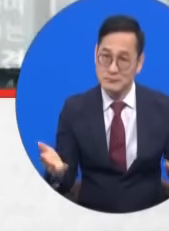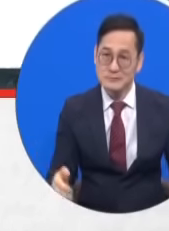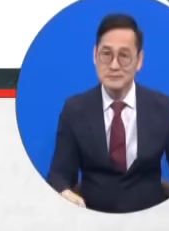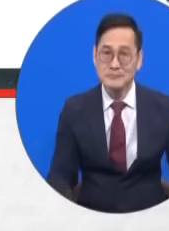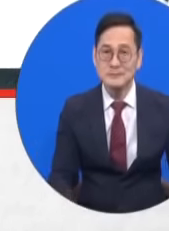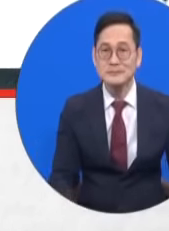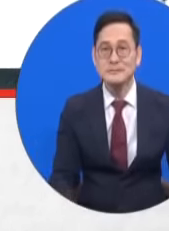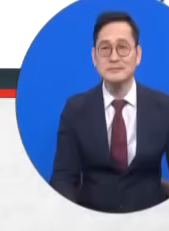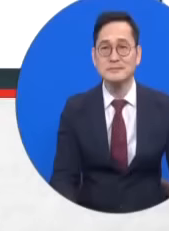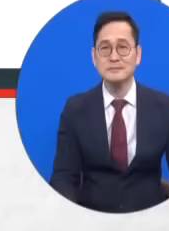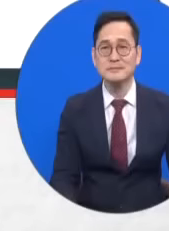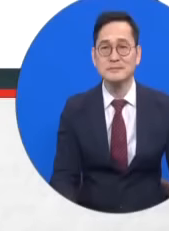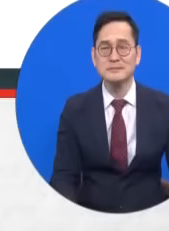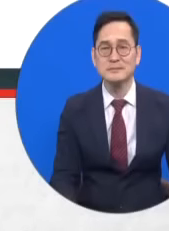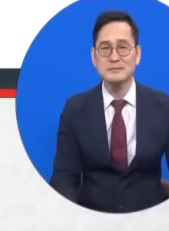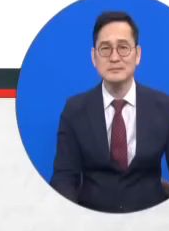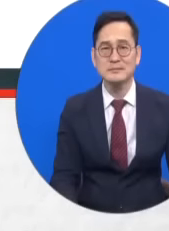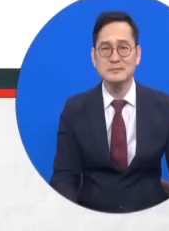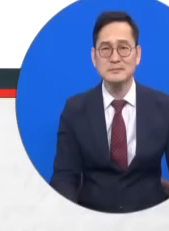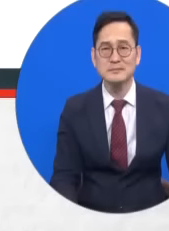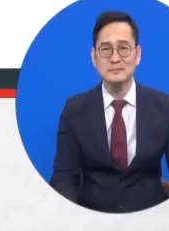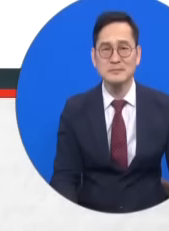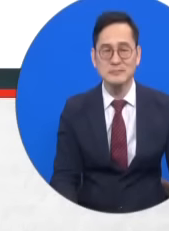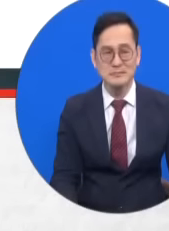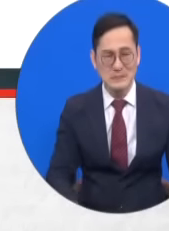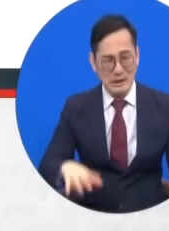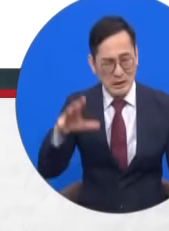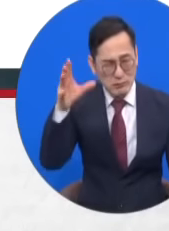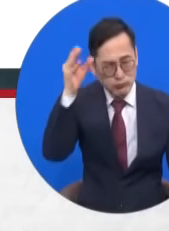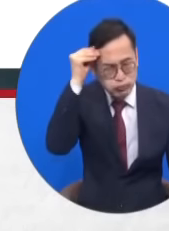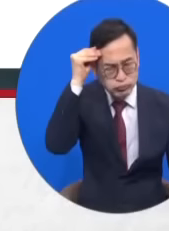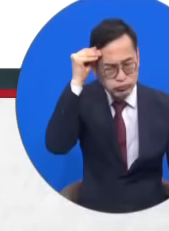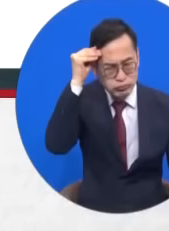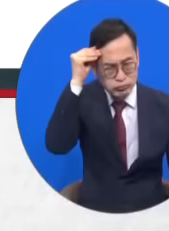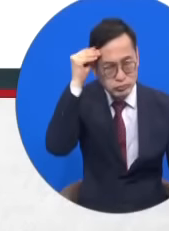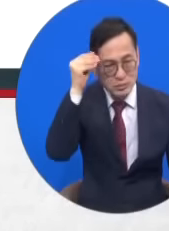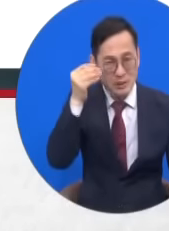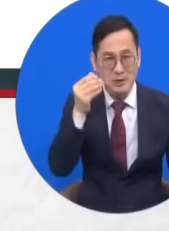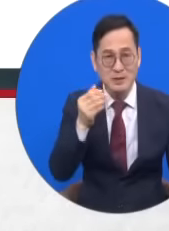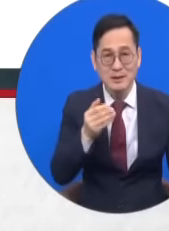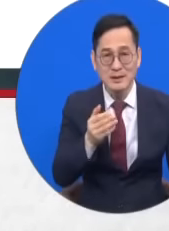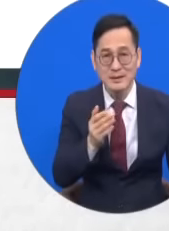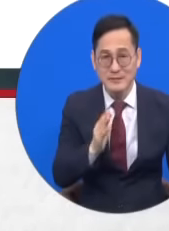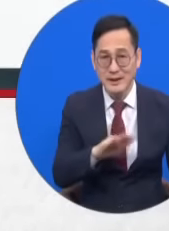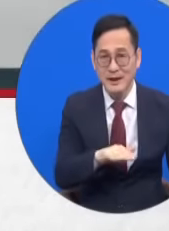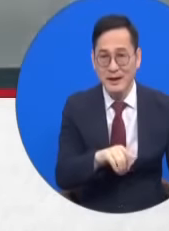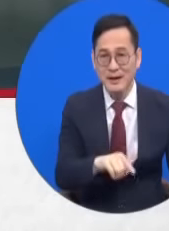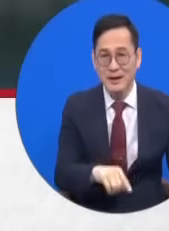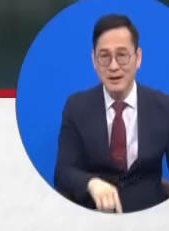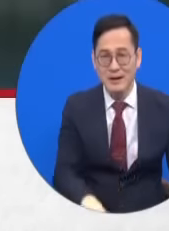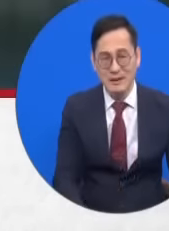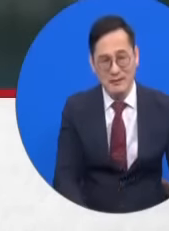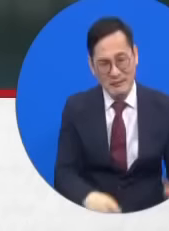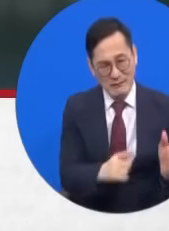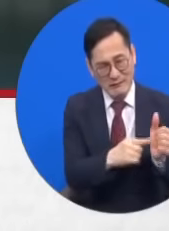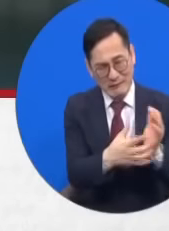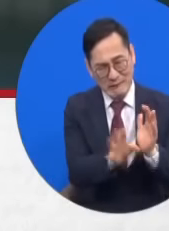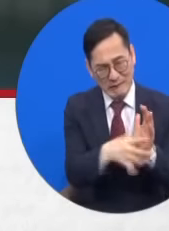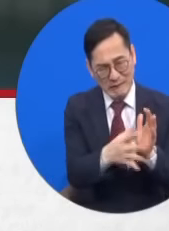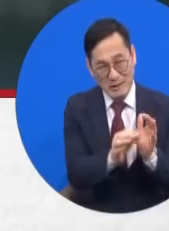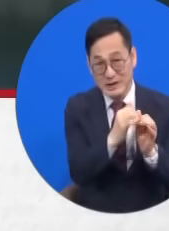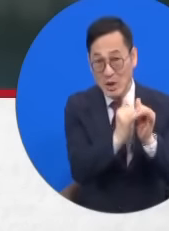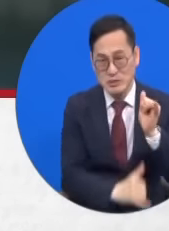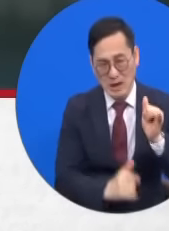그거거든요. 저런 수준이 떨어지는 사람임에도 불구하고 저렇게 까도 끝없는 정말 부끄러운 일들이